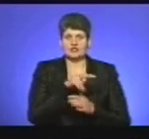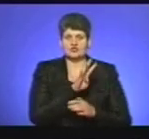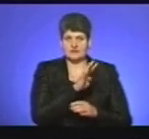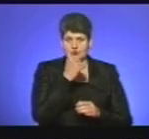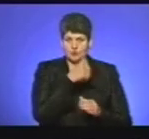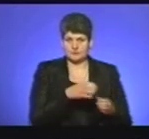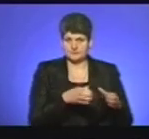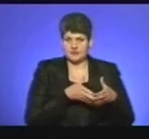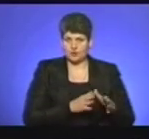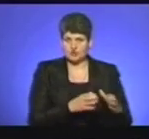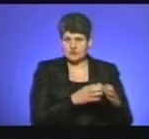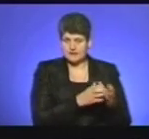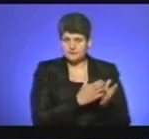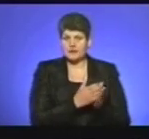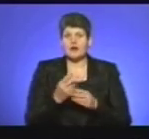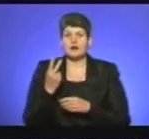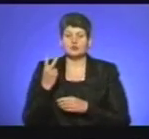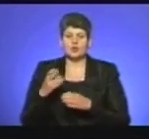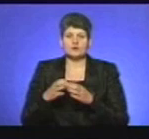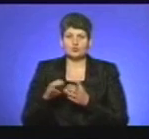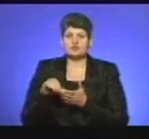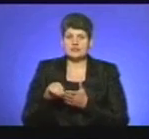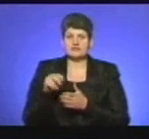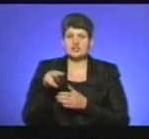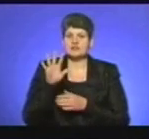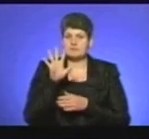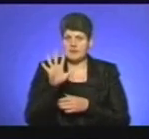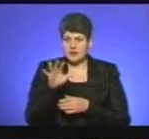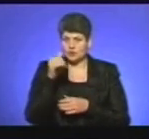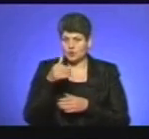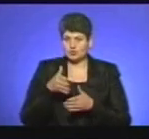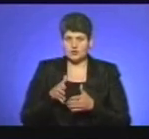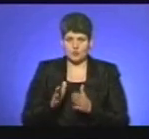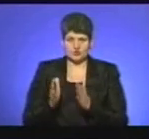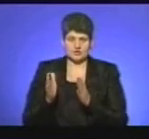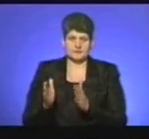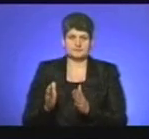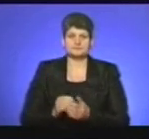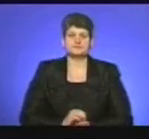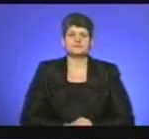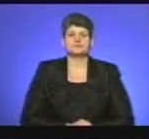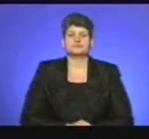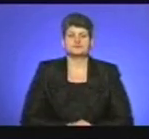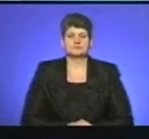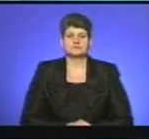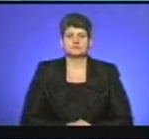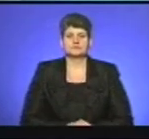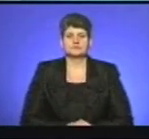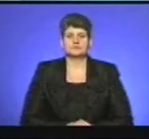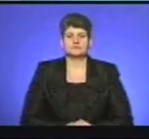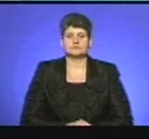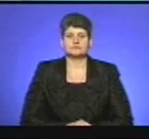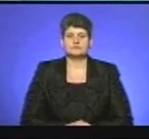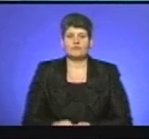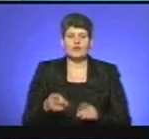року народження. І друга категорія – учасники 2005 року народження. Детальніше у наступному сюжеті.